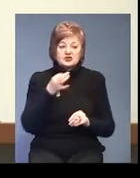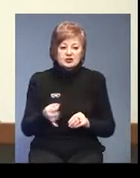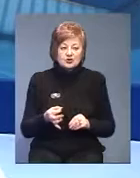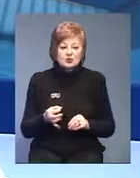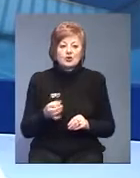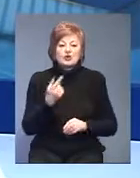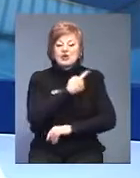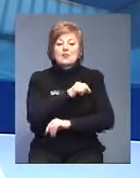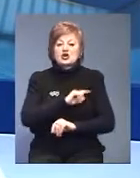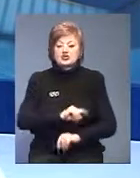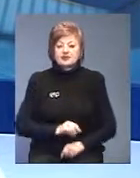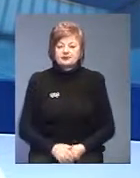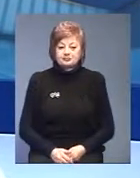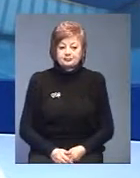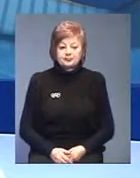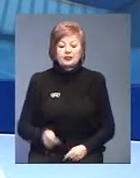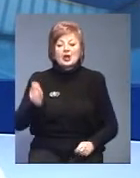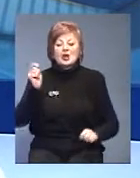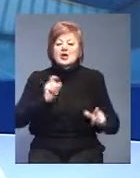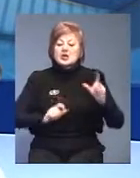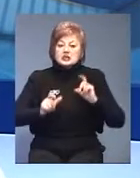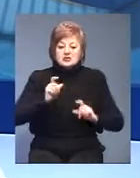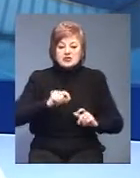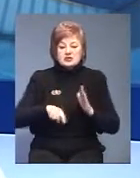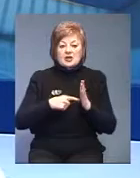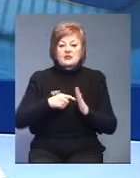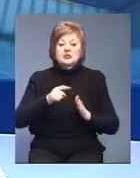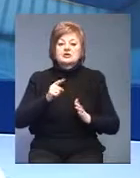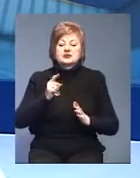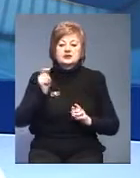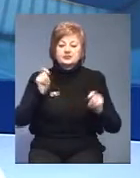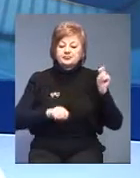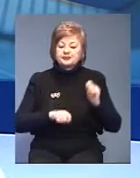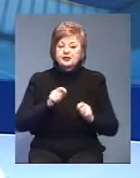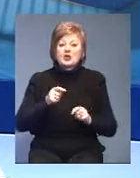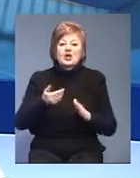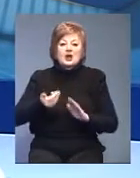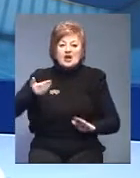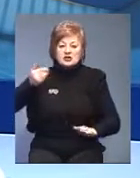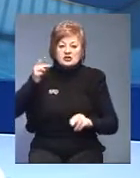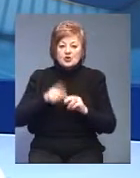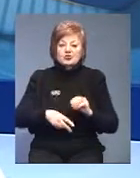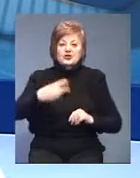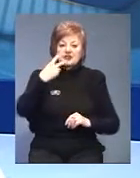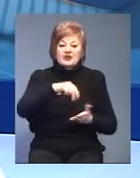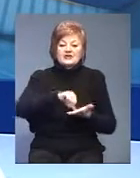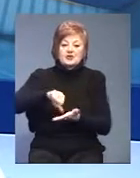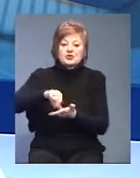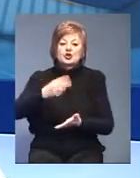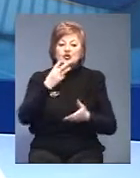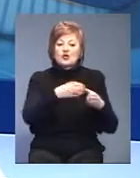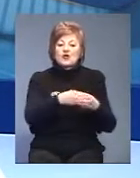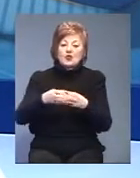лікарняному. Сесія Запорізької міськради завершилася достроково. 20 представників трьох депутатських